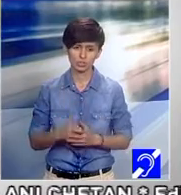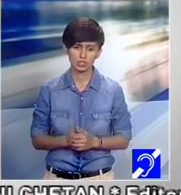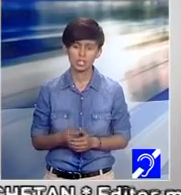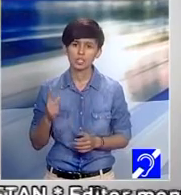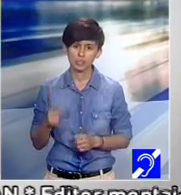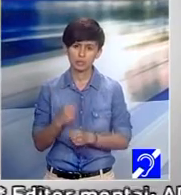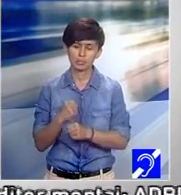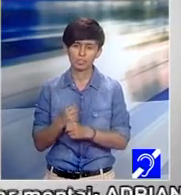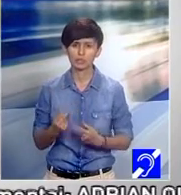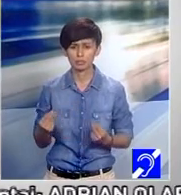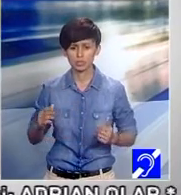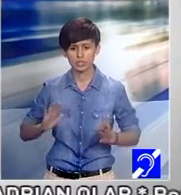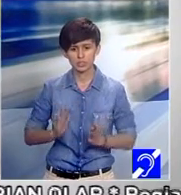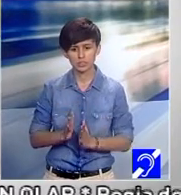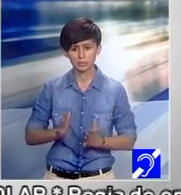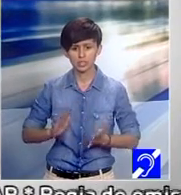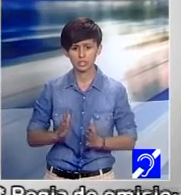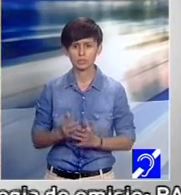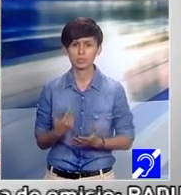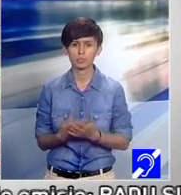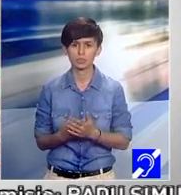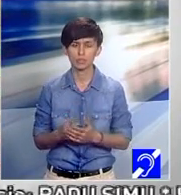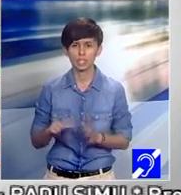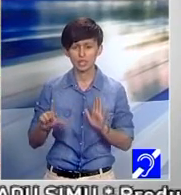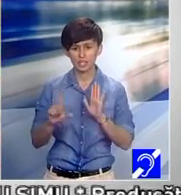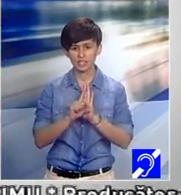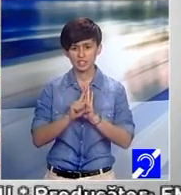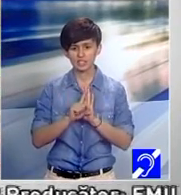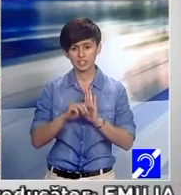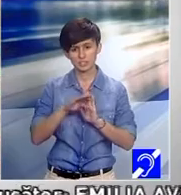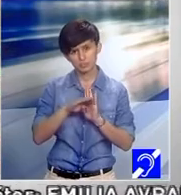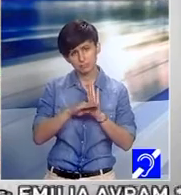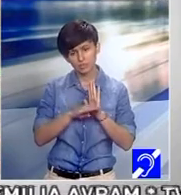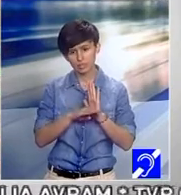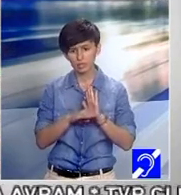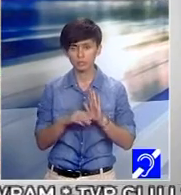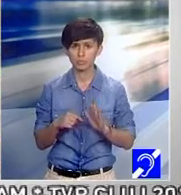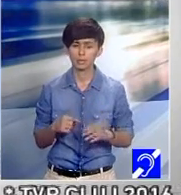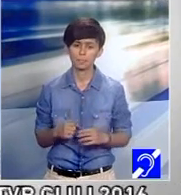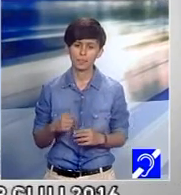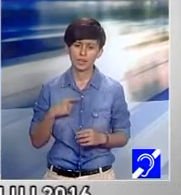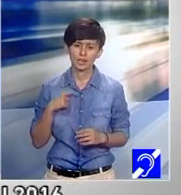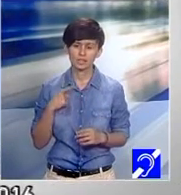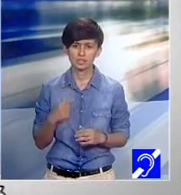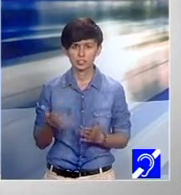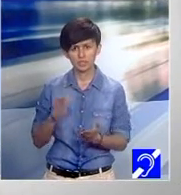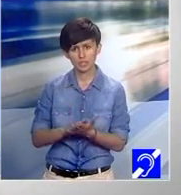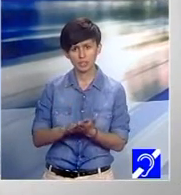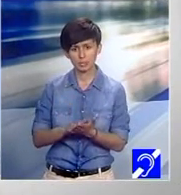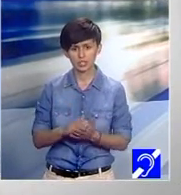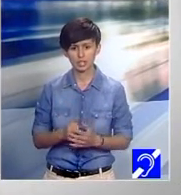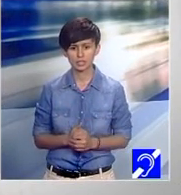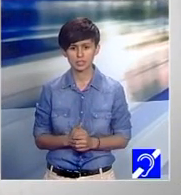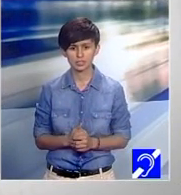făcută multă presiune pentru ca legi, pentru ca norme, pentru ca reglementări în acest domeniu să fie aplicate și vă